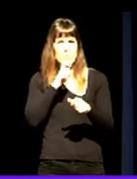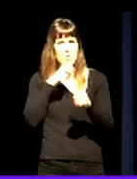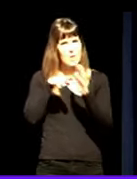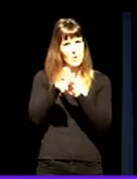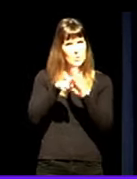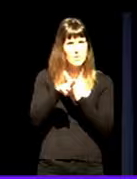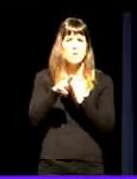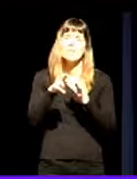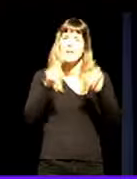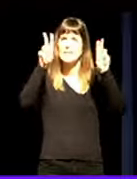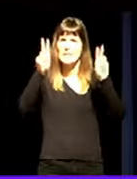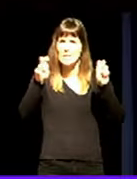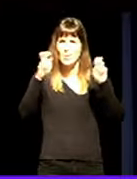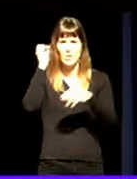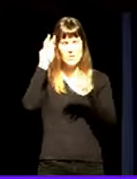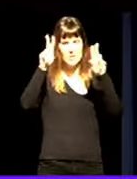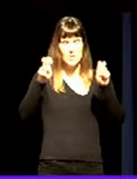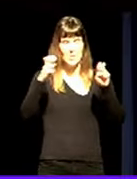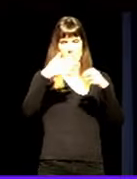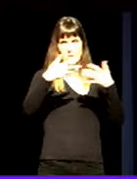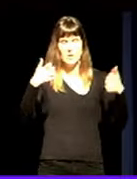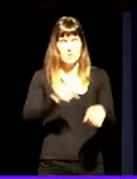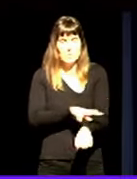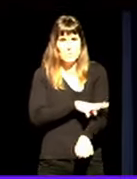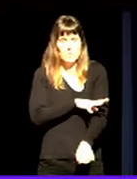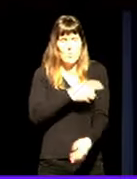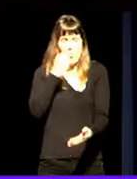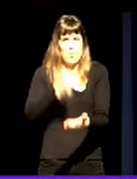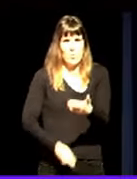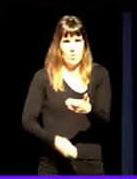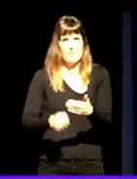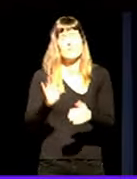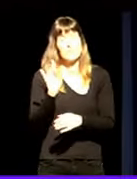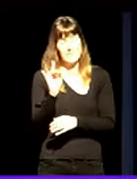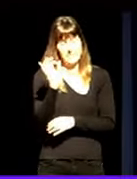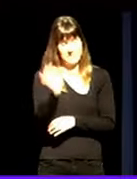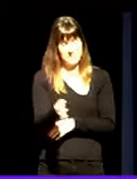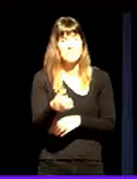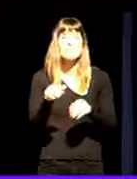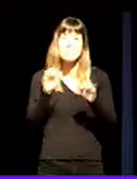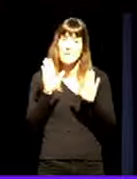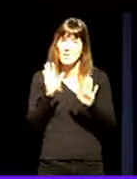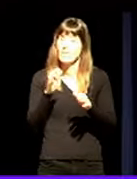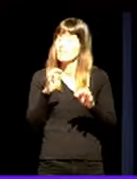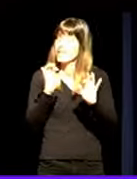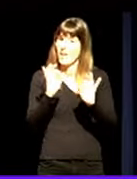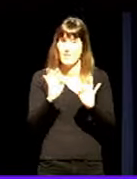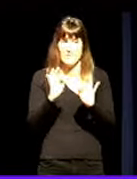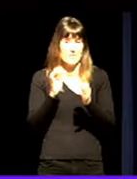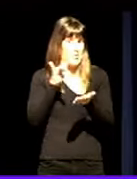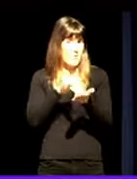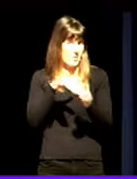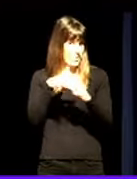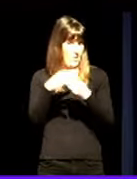Entai hirra Lond outroan baina, baina... Baina azela baina, esk Florida da unhak gaur naguna